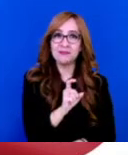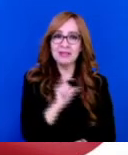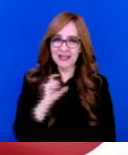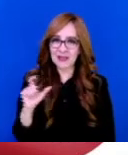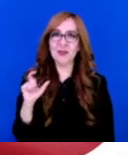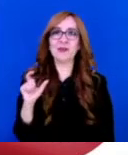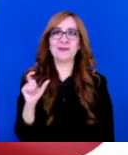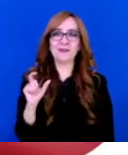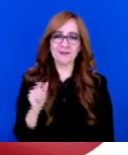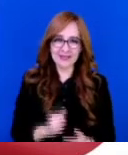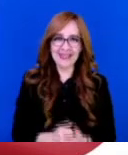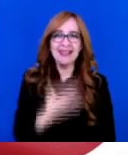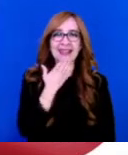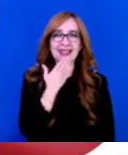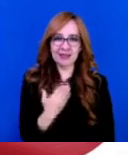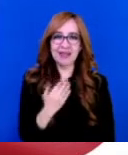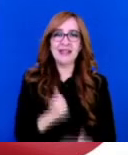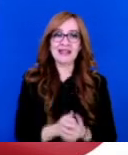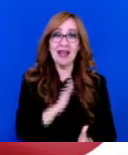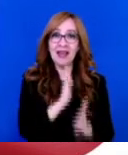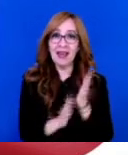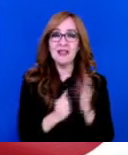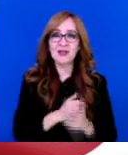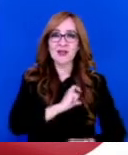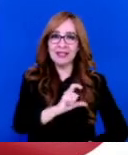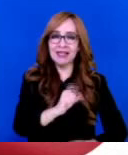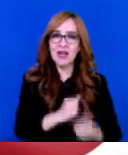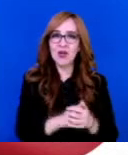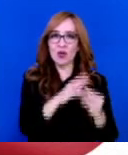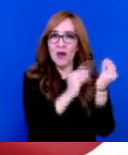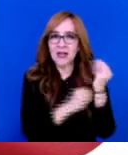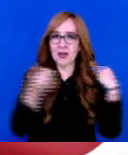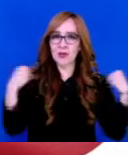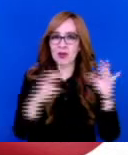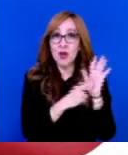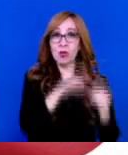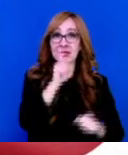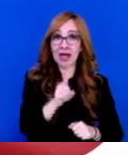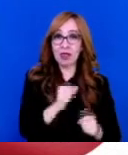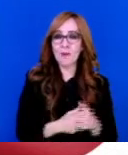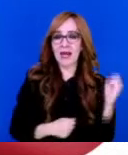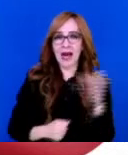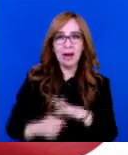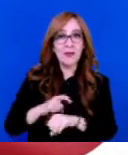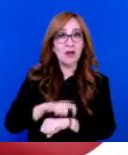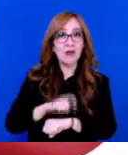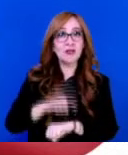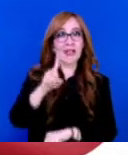Cukup? Baik, terima kasih. Langsung saja saatnya Cawagub nomor urut 1 menanggapi atau memberikan sanggahan. Waktu Bapak 1 menit.